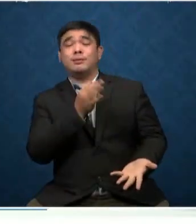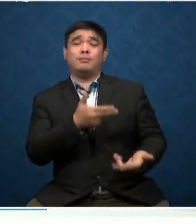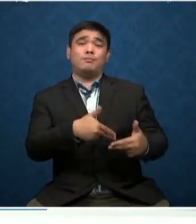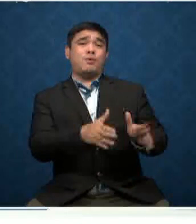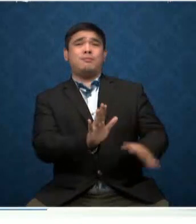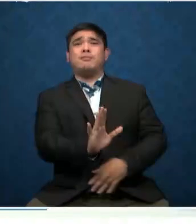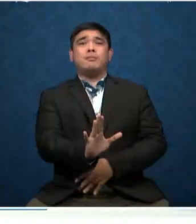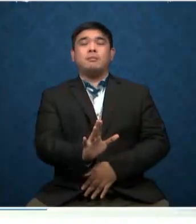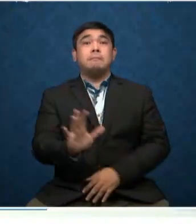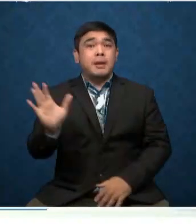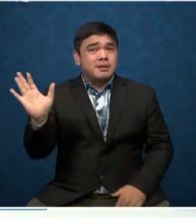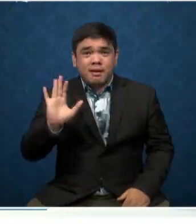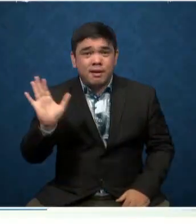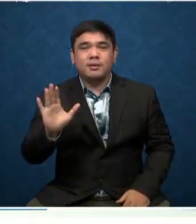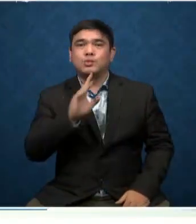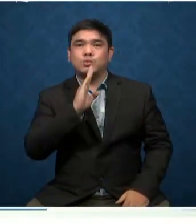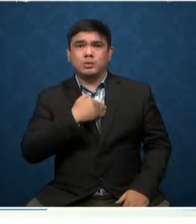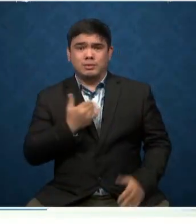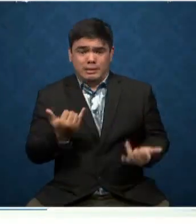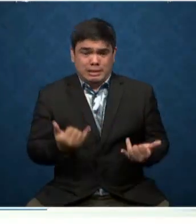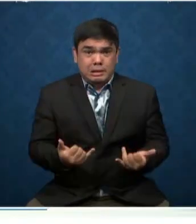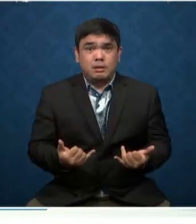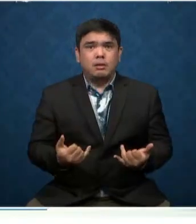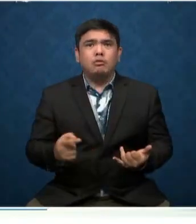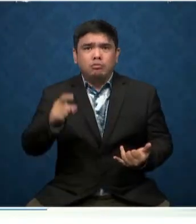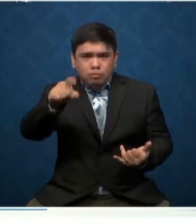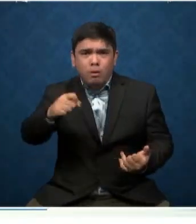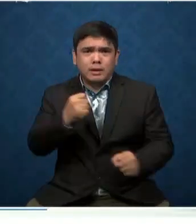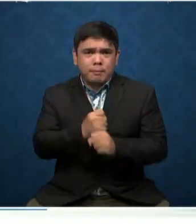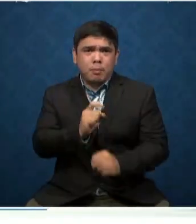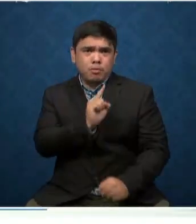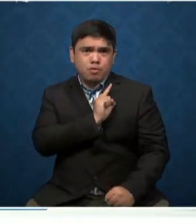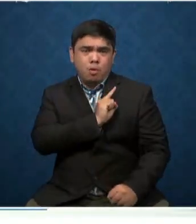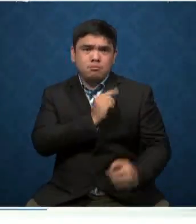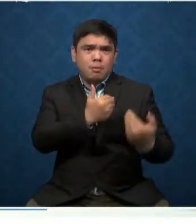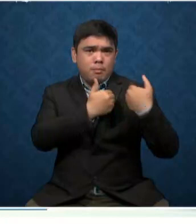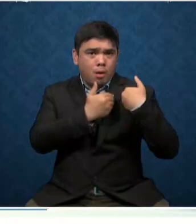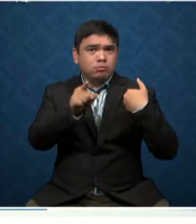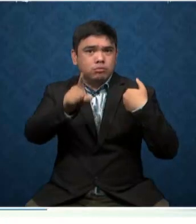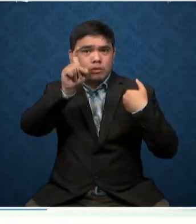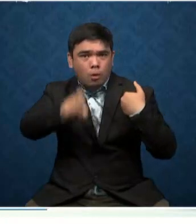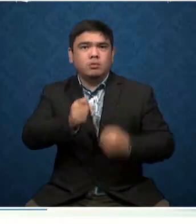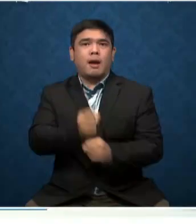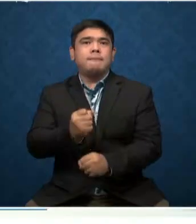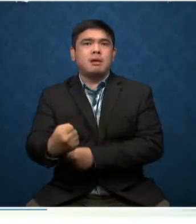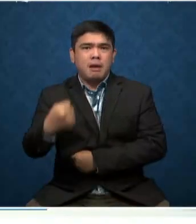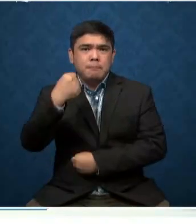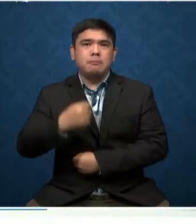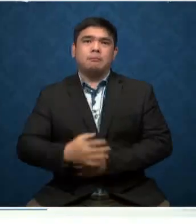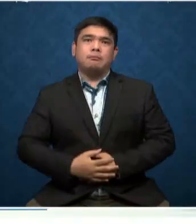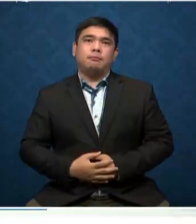ช่ยิ่งอยู่ในช่วงสุดท้ายเรายิ่งต้องทำหน้าที่เป็นวุฒิสภาตามรัฐธรรมนูญเนี่ยให้มาก